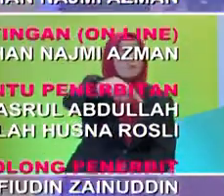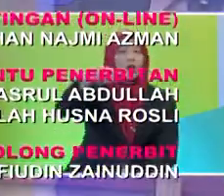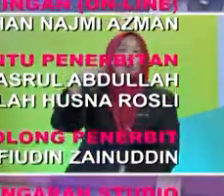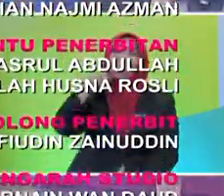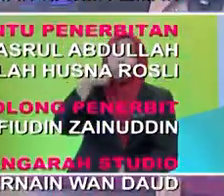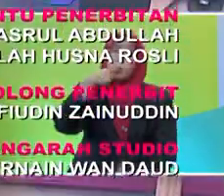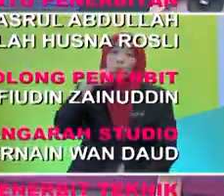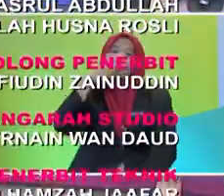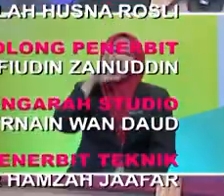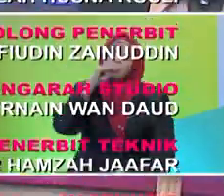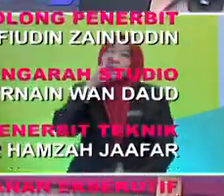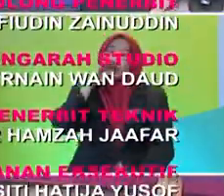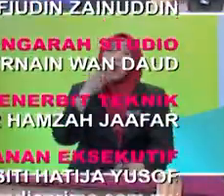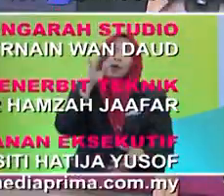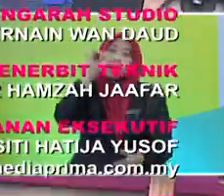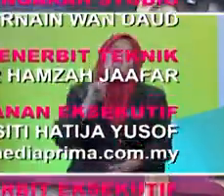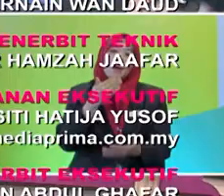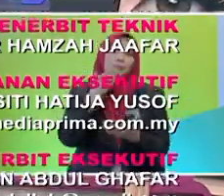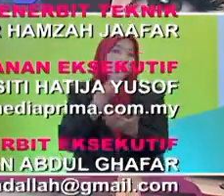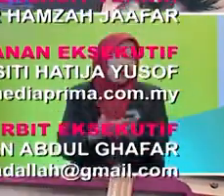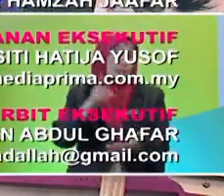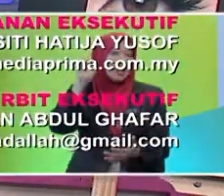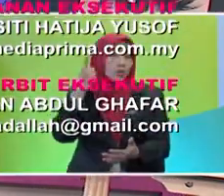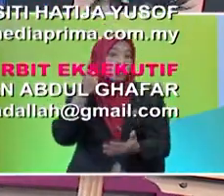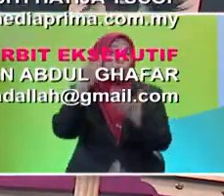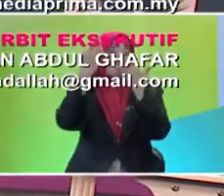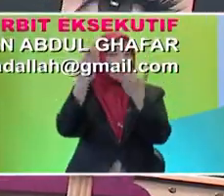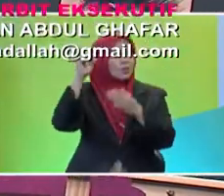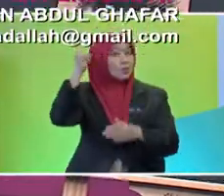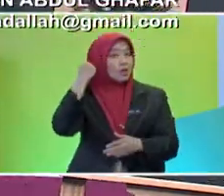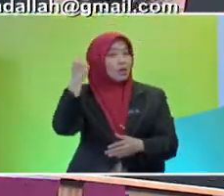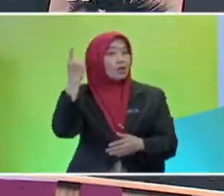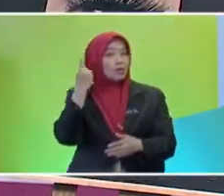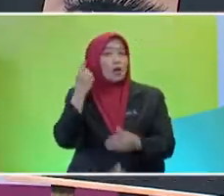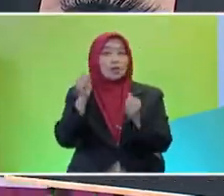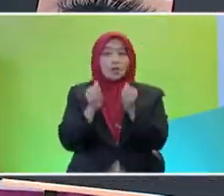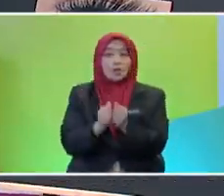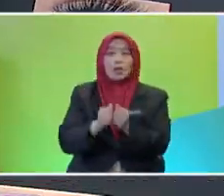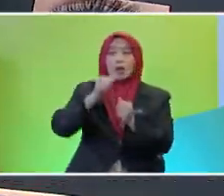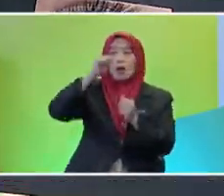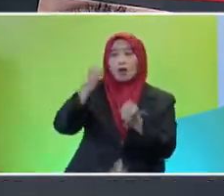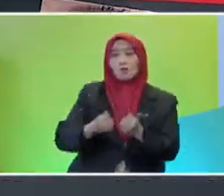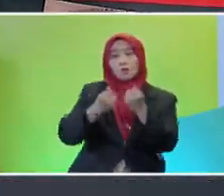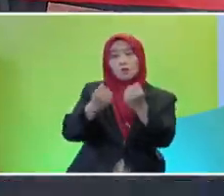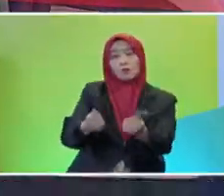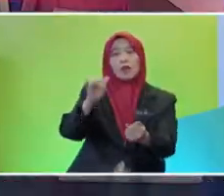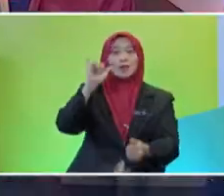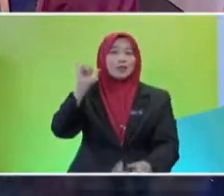saya cakap yang baik saja, syukur sentiasa dengan anugerahnya.